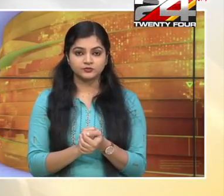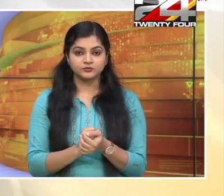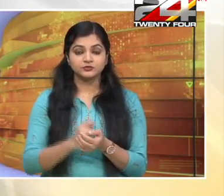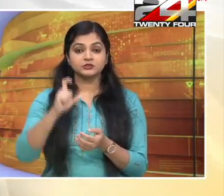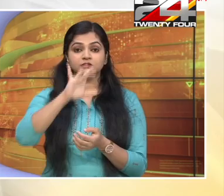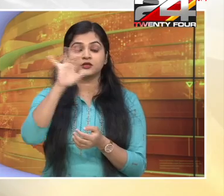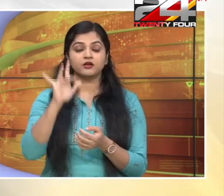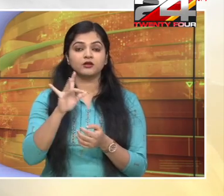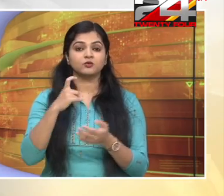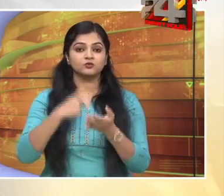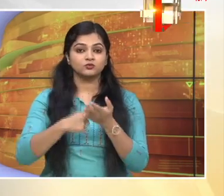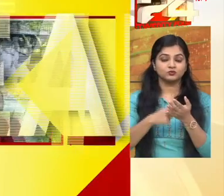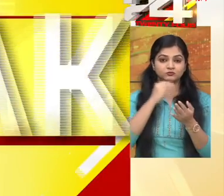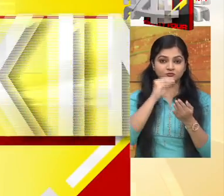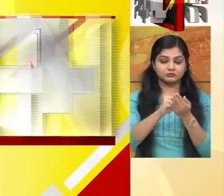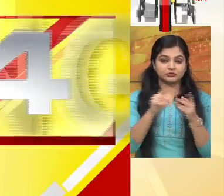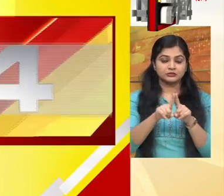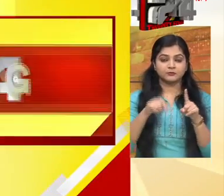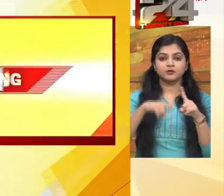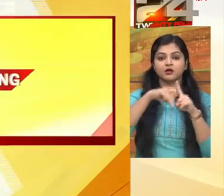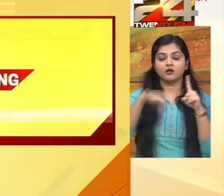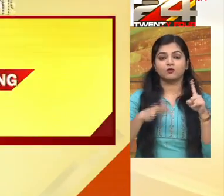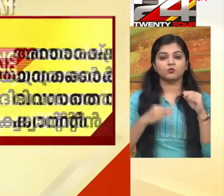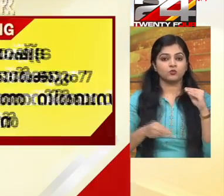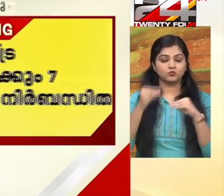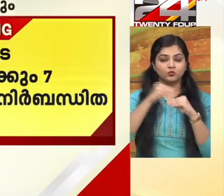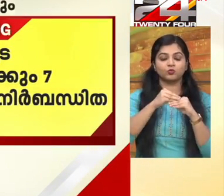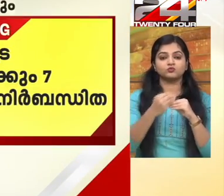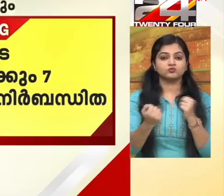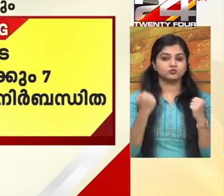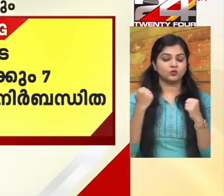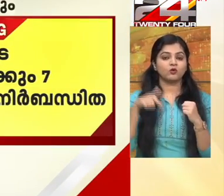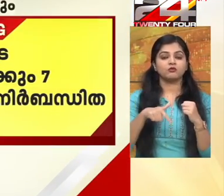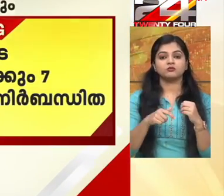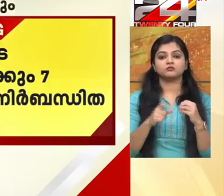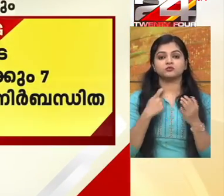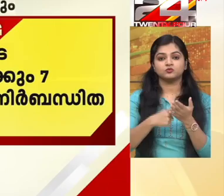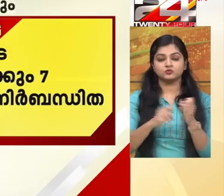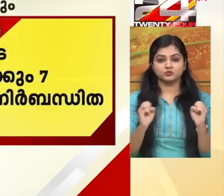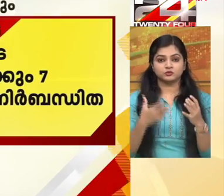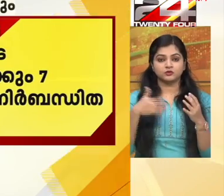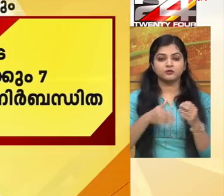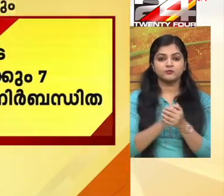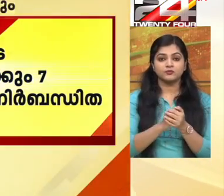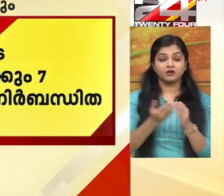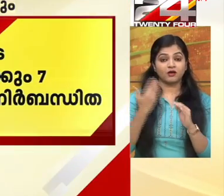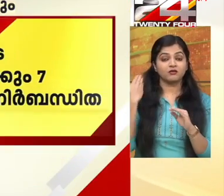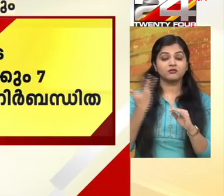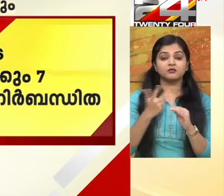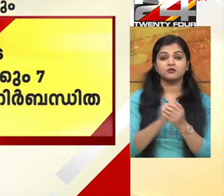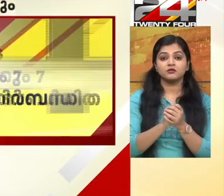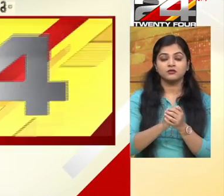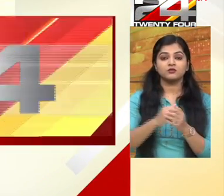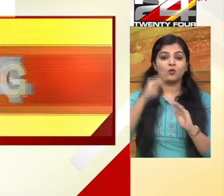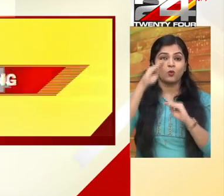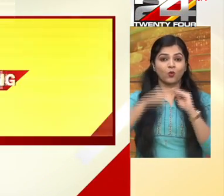കേന്ദ്ര മാർഗനിർദ്ദേശത്തിനനുസരിച്ചിട്ടാണ് സംസ്ഥാനത്തും നിയന്ത്രണങ്ങൾ കർശനമാക്കാൻ സംസ്ഥാന സർക്കാർ തീരുമാനിച്ചിരിക്കുന്നത്. നേരത്തെ ലോ റിസ്ക് രാജ്യങ്ങളിൽ നിന്ന് വരുന്നവർക്കും ഹൈ